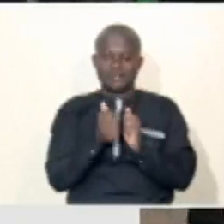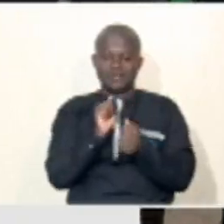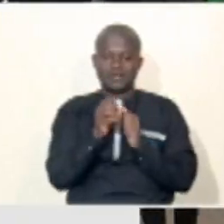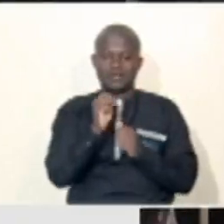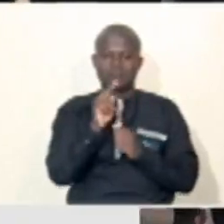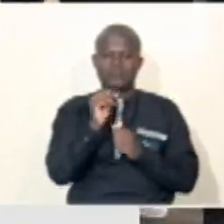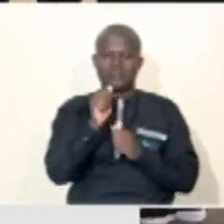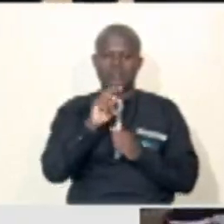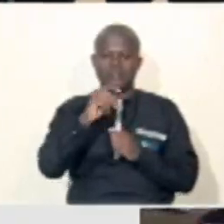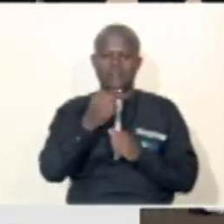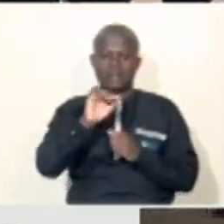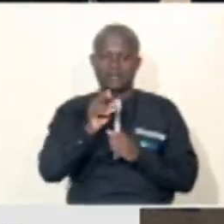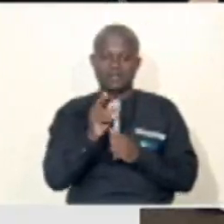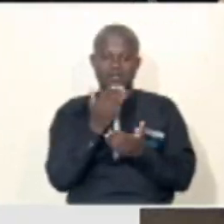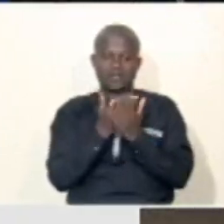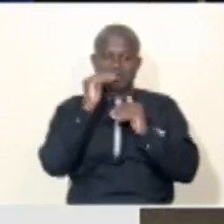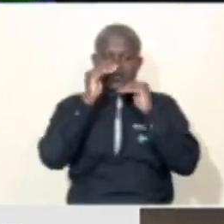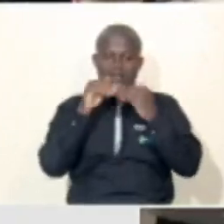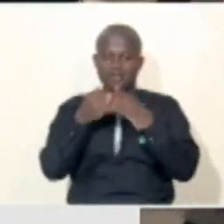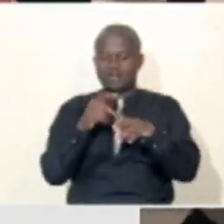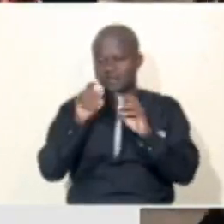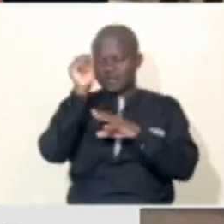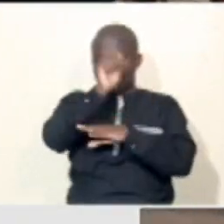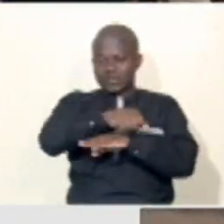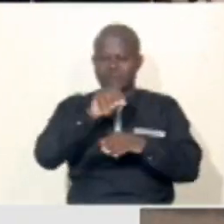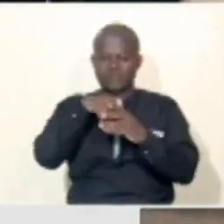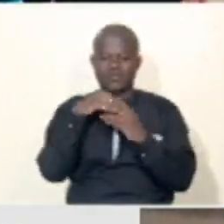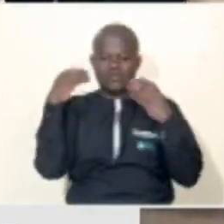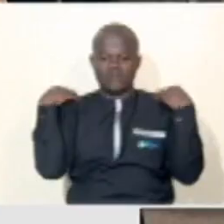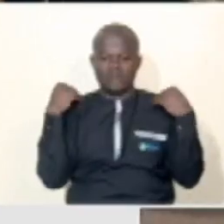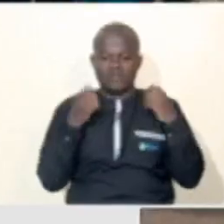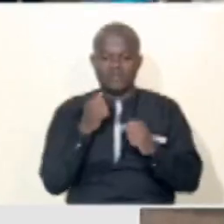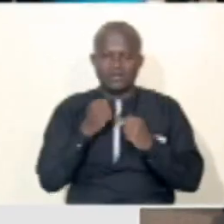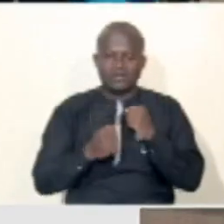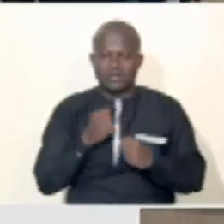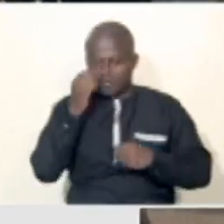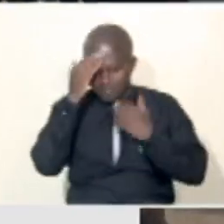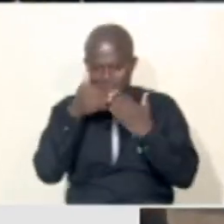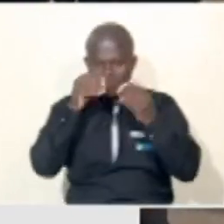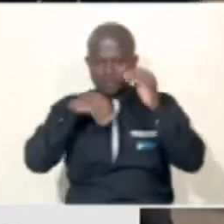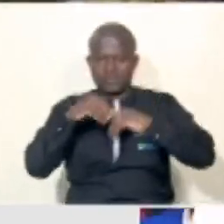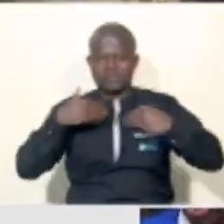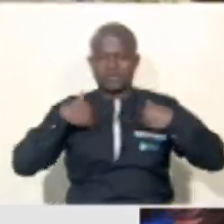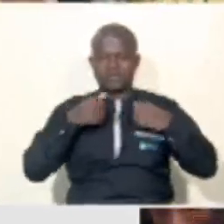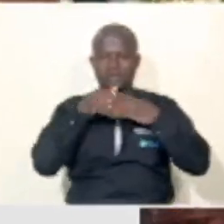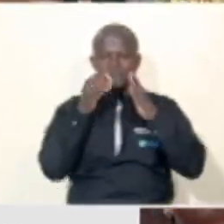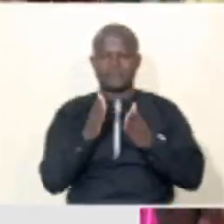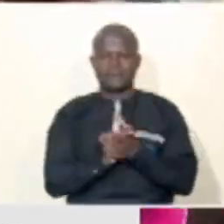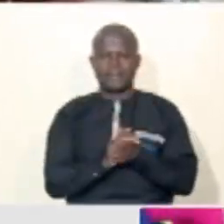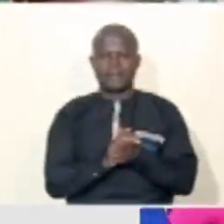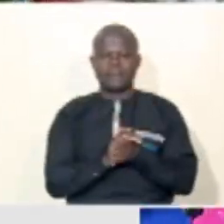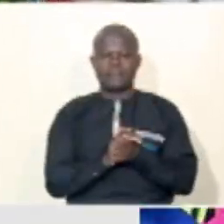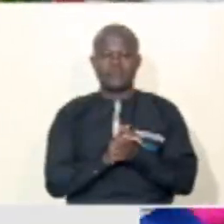Aurore Mimoza yasabye inzego zitandukanye kurushaho kwitabira imyitozo ngororamubiri kuko itanga umusaruro ku buzima bw'umuntu.